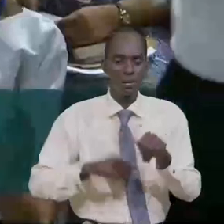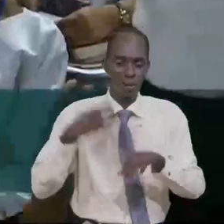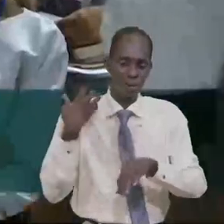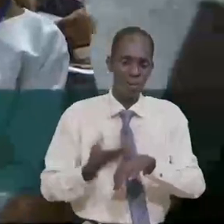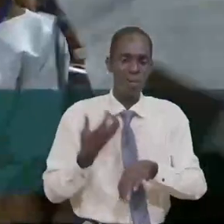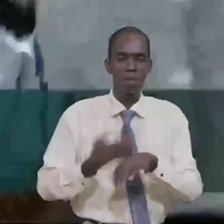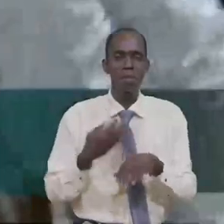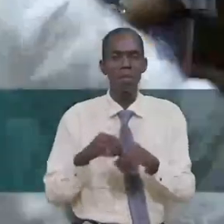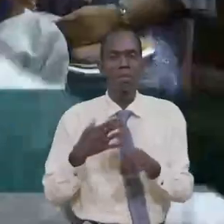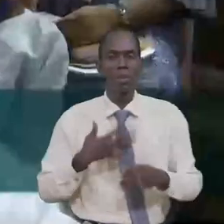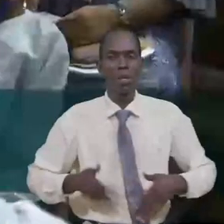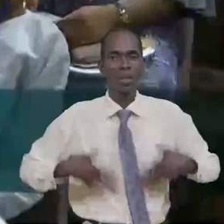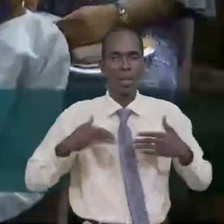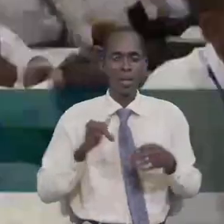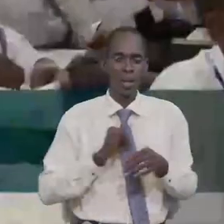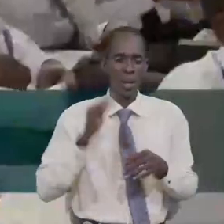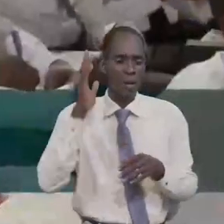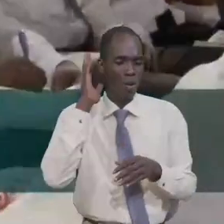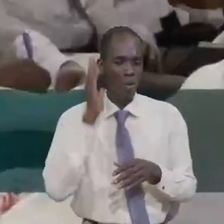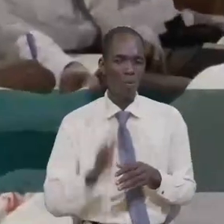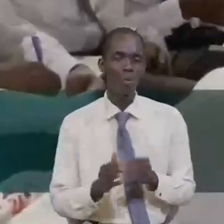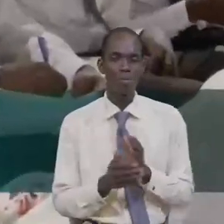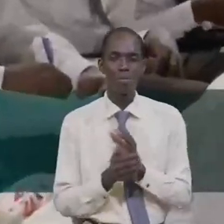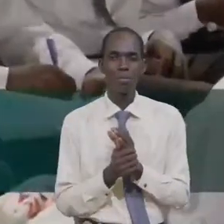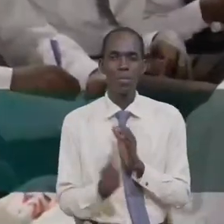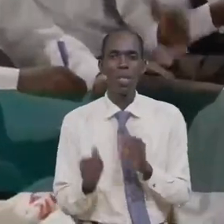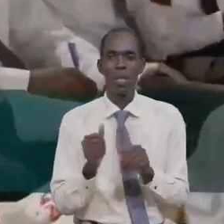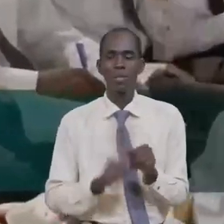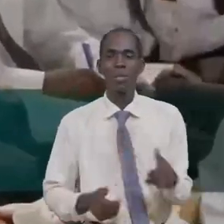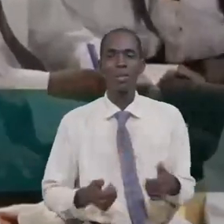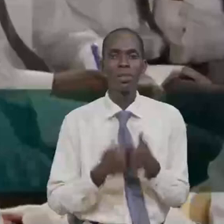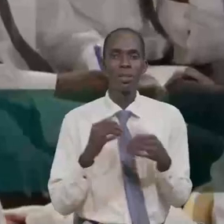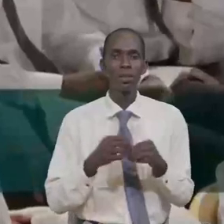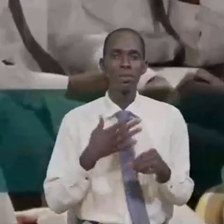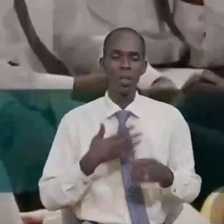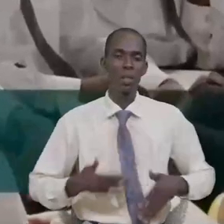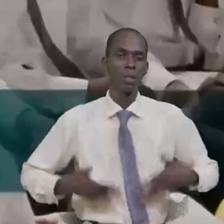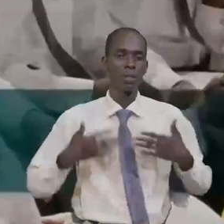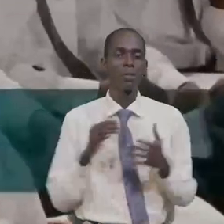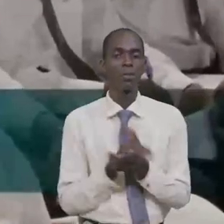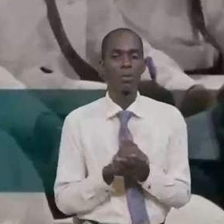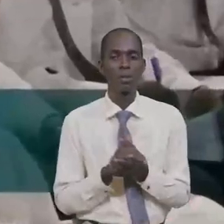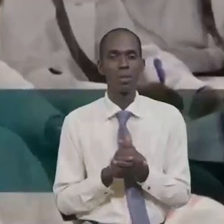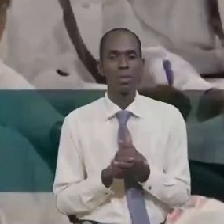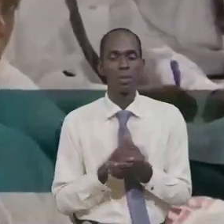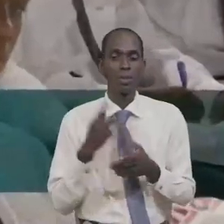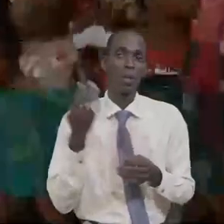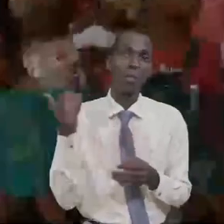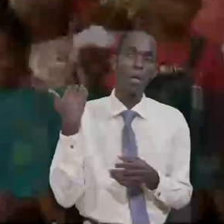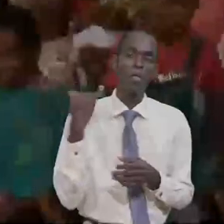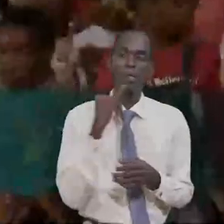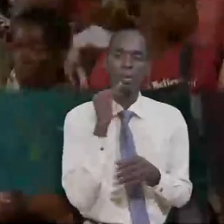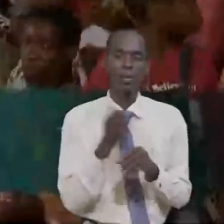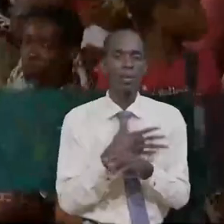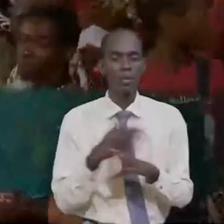je vais maîtriser tous les défis de ma vie le passé est passé je dis le